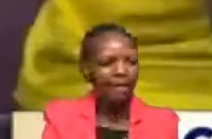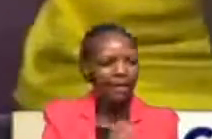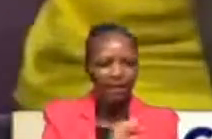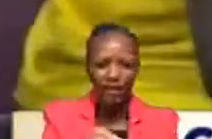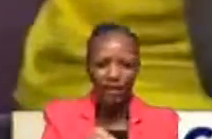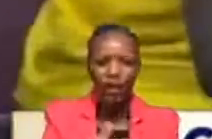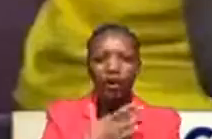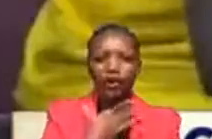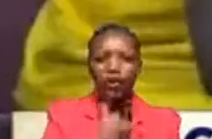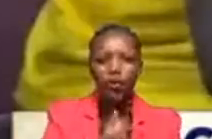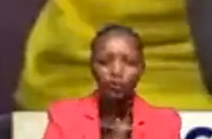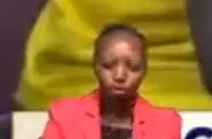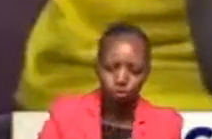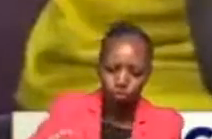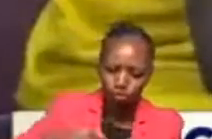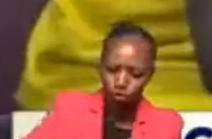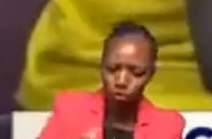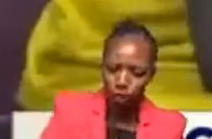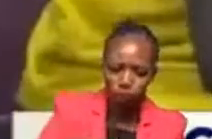kufanya shopping ambaye